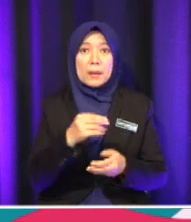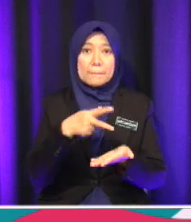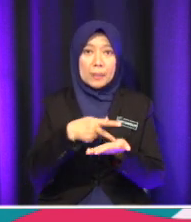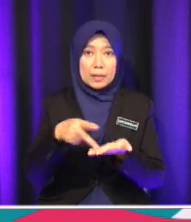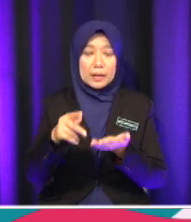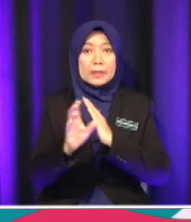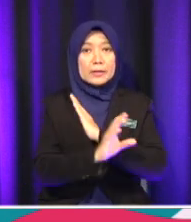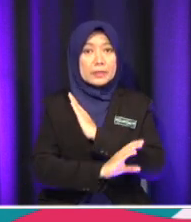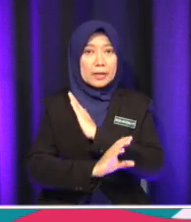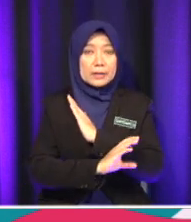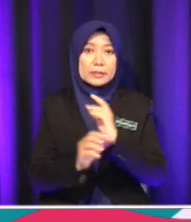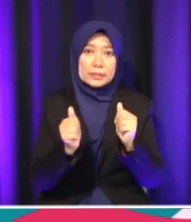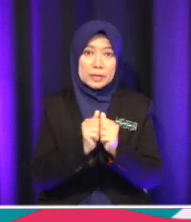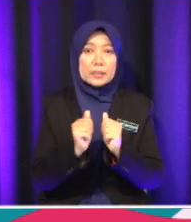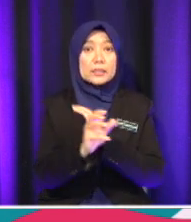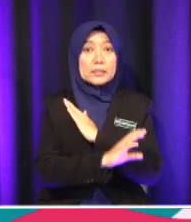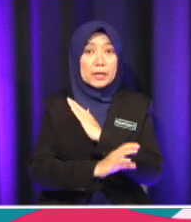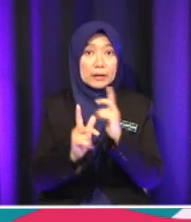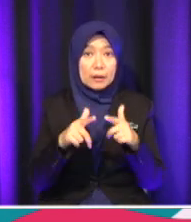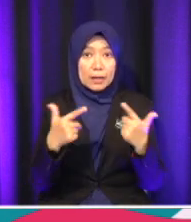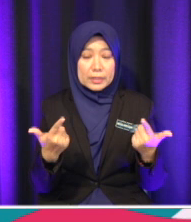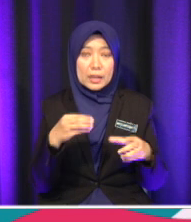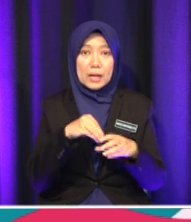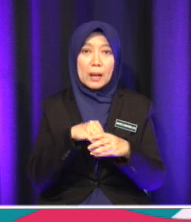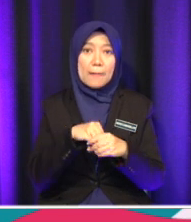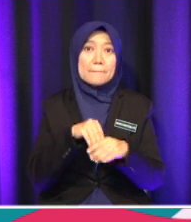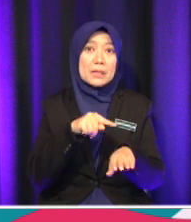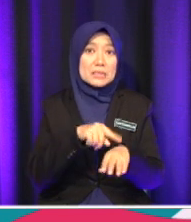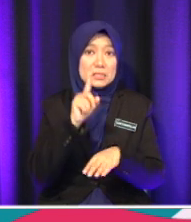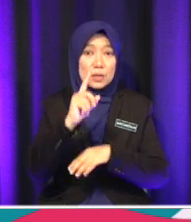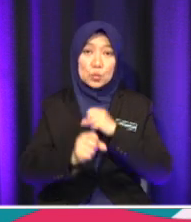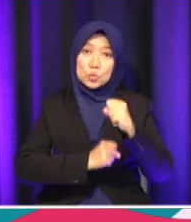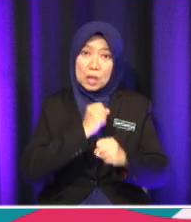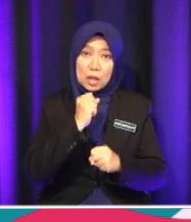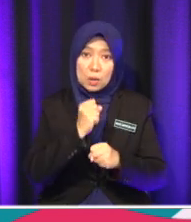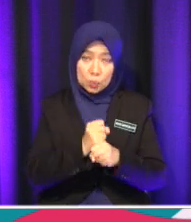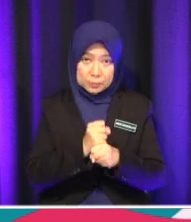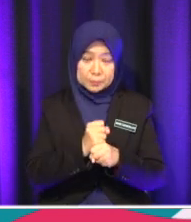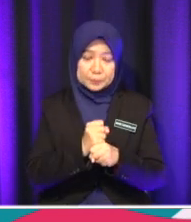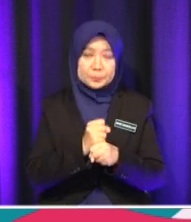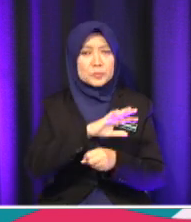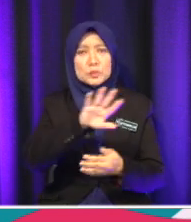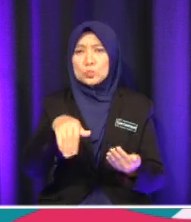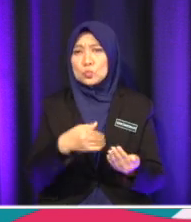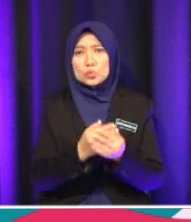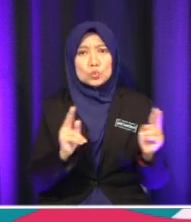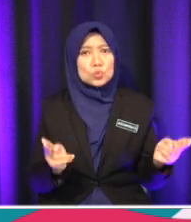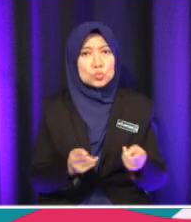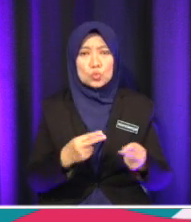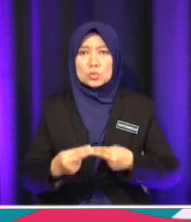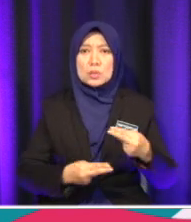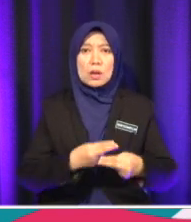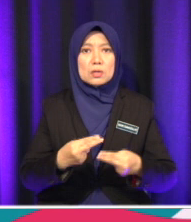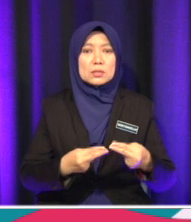dengan negara lain dalam tempo satu tahun Maksudnya semua urusnya agak ekonomi antar sebuah negara